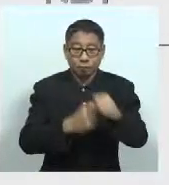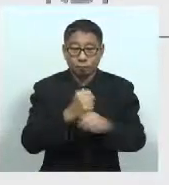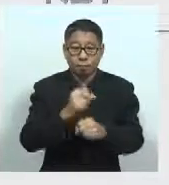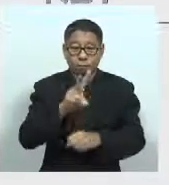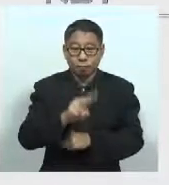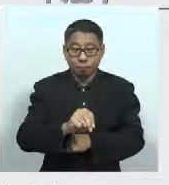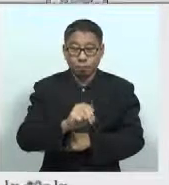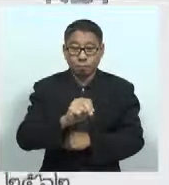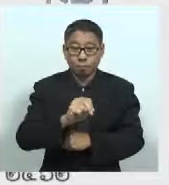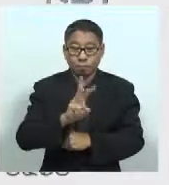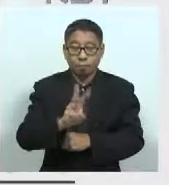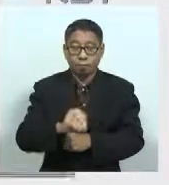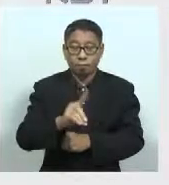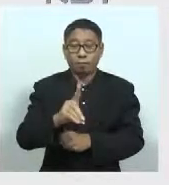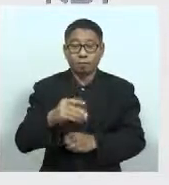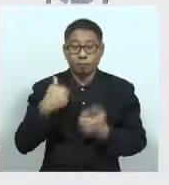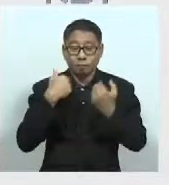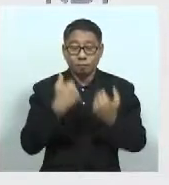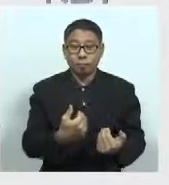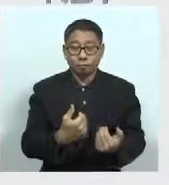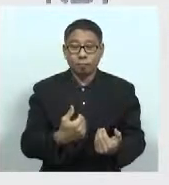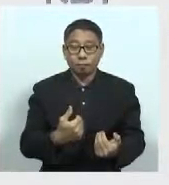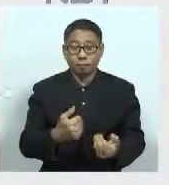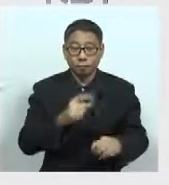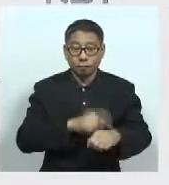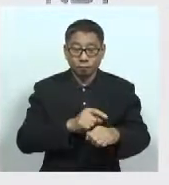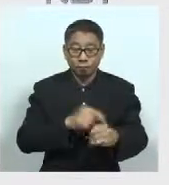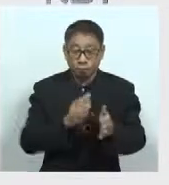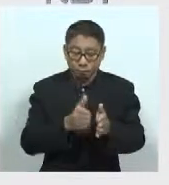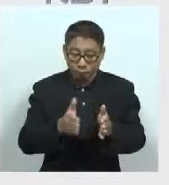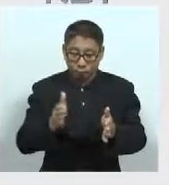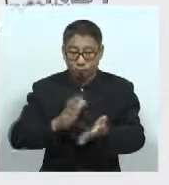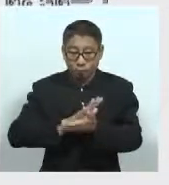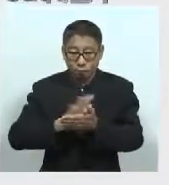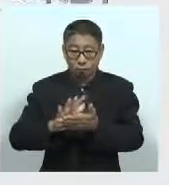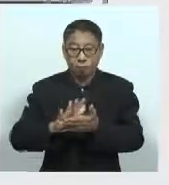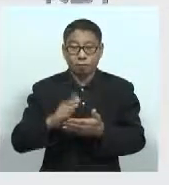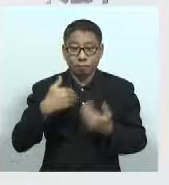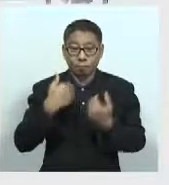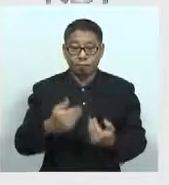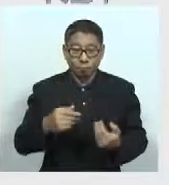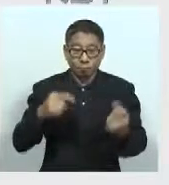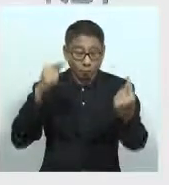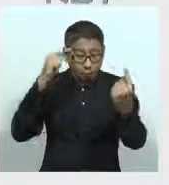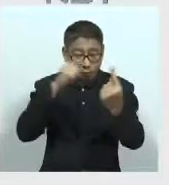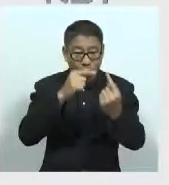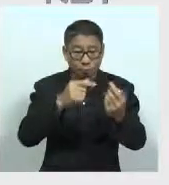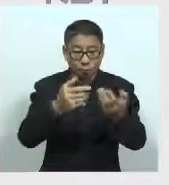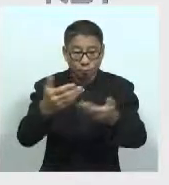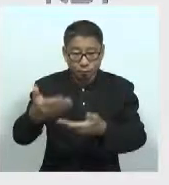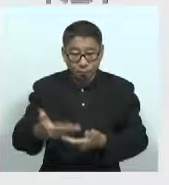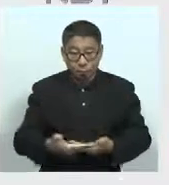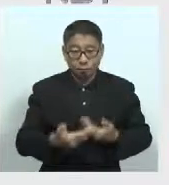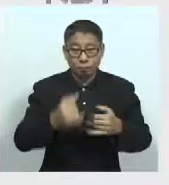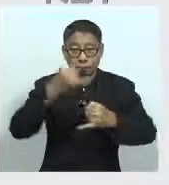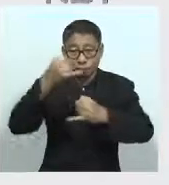ราช2561ในช่วงเวลาต่อไปมีความเรียบร้อยตลอดจนเพื่อเป็นการรองรับการสิ้นสุ